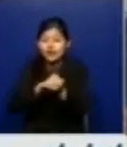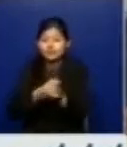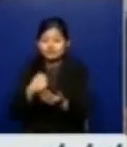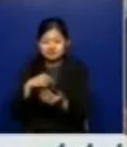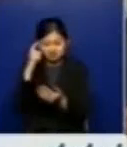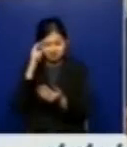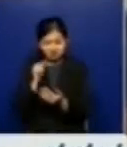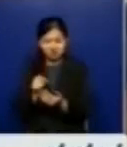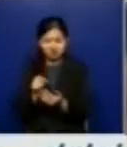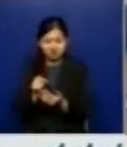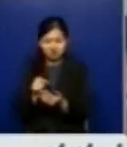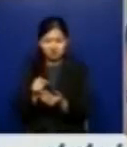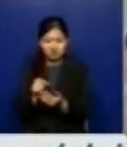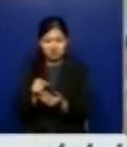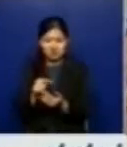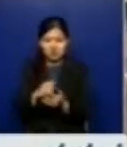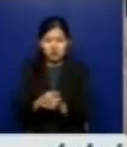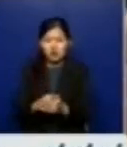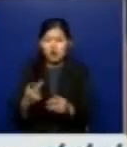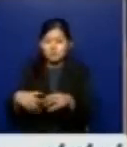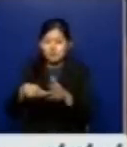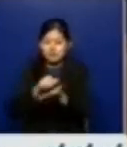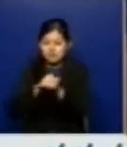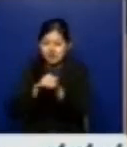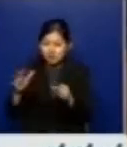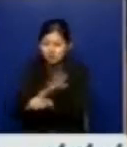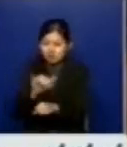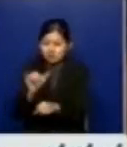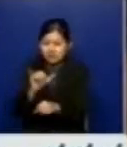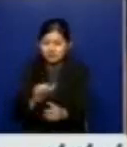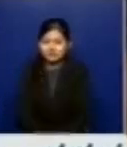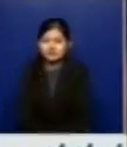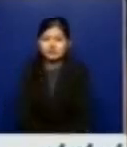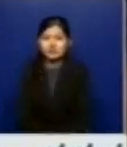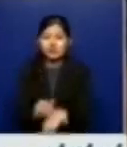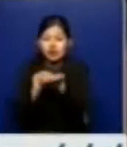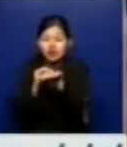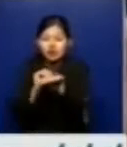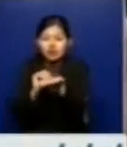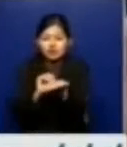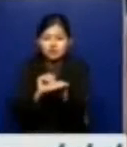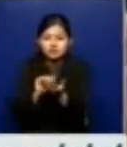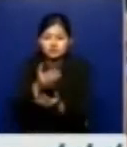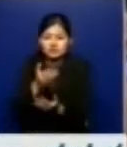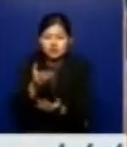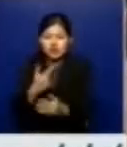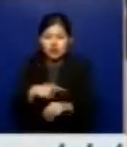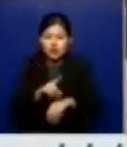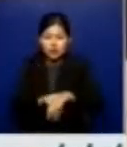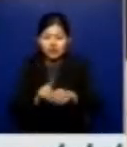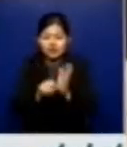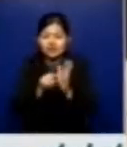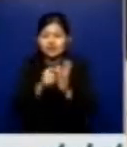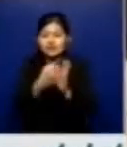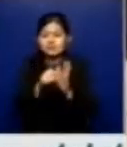าเชื่อครับมีความรั่วไหลอย่างมากเลยค่าจ้างเหมาบริการนี ่ต้องขออภัยท่านให้เวลา10นาทีแล้วนะ